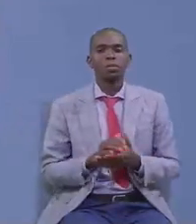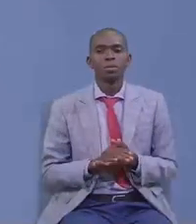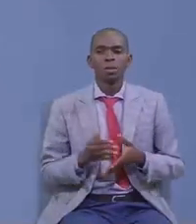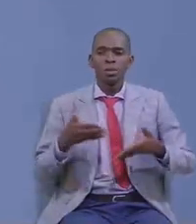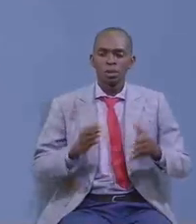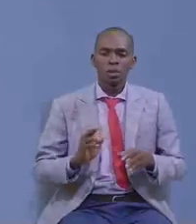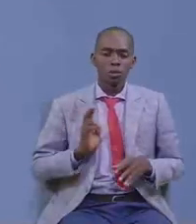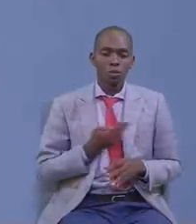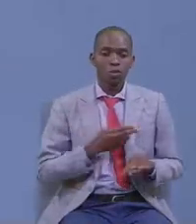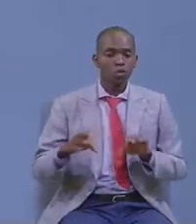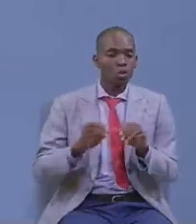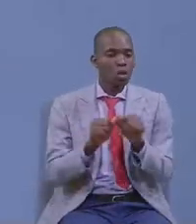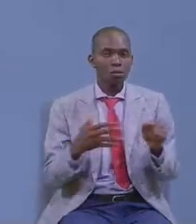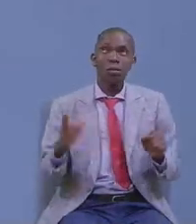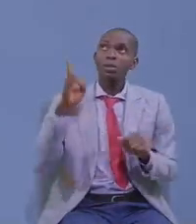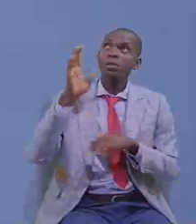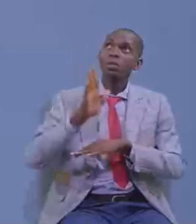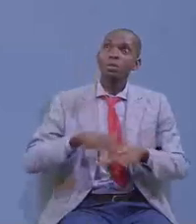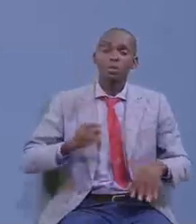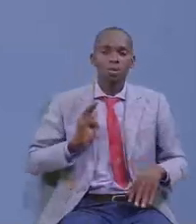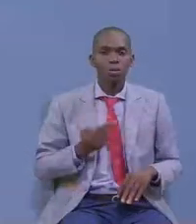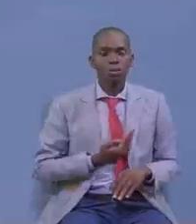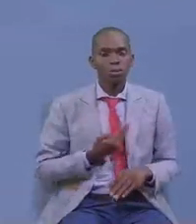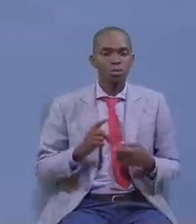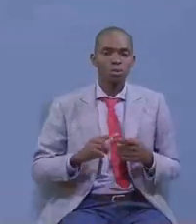Faisons tout ce à quoi nous sommes appelés.